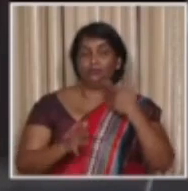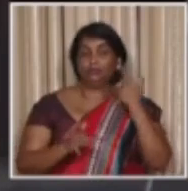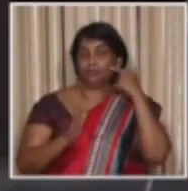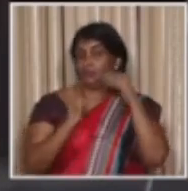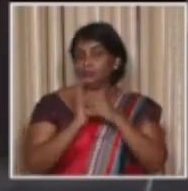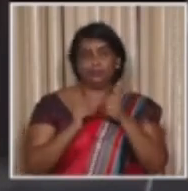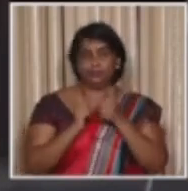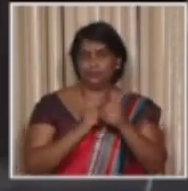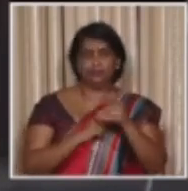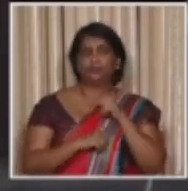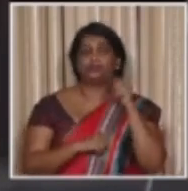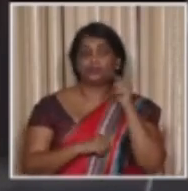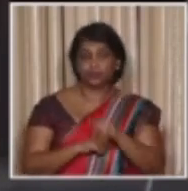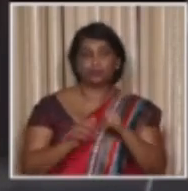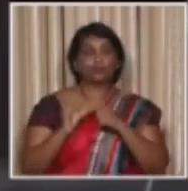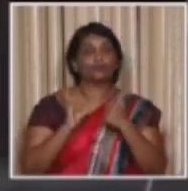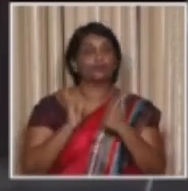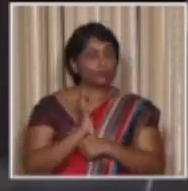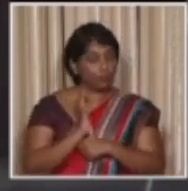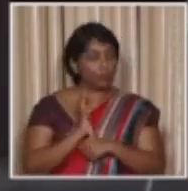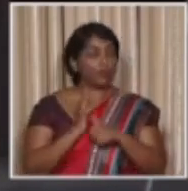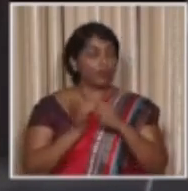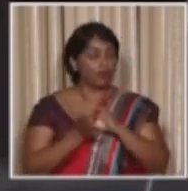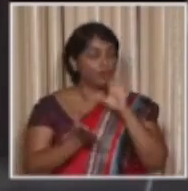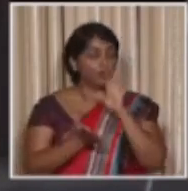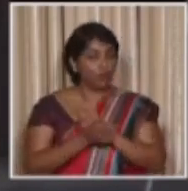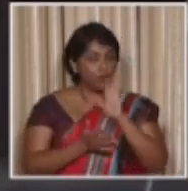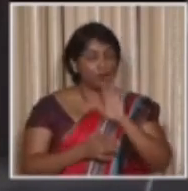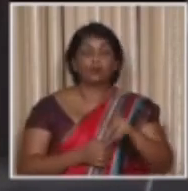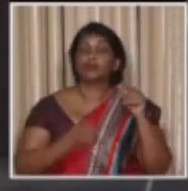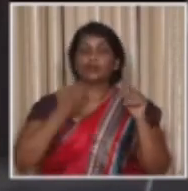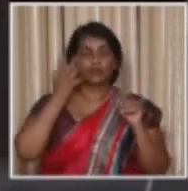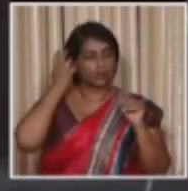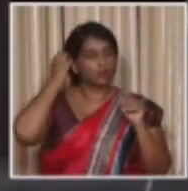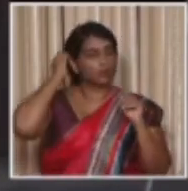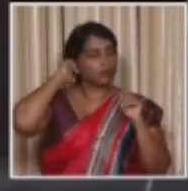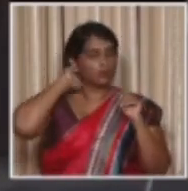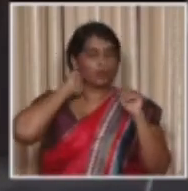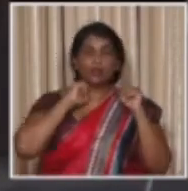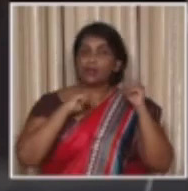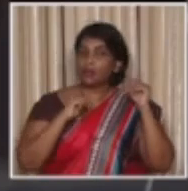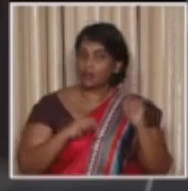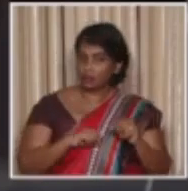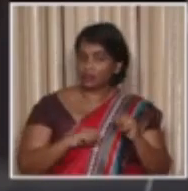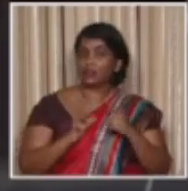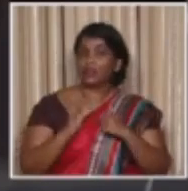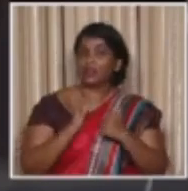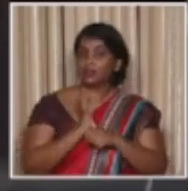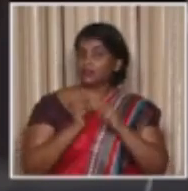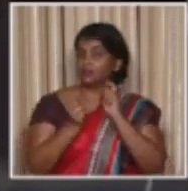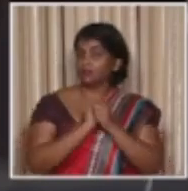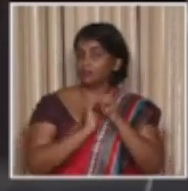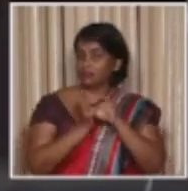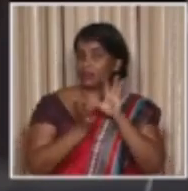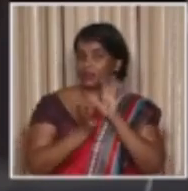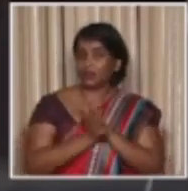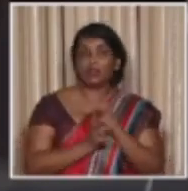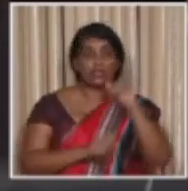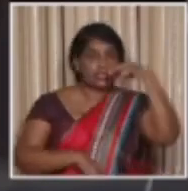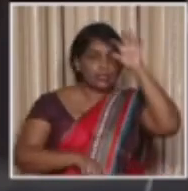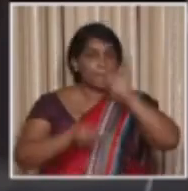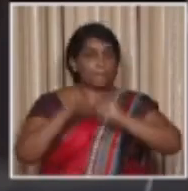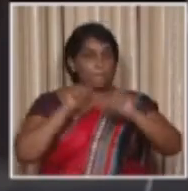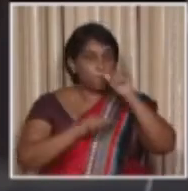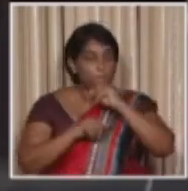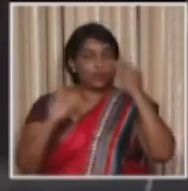වෙන්න බෑ. මේ පනත සම්මත කරන්න ඕනේ මේ අද පනත සංශෝධනය කරන්න ඕනේ ආයුර්වේද